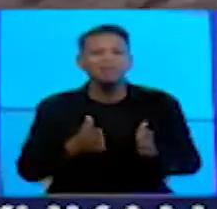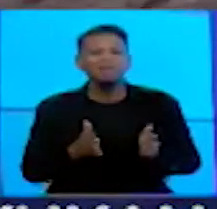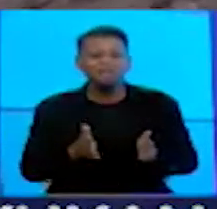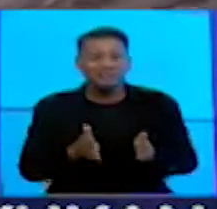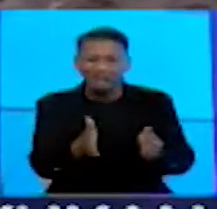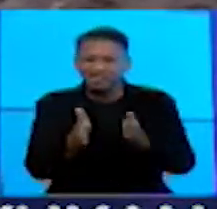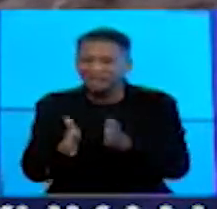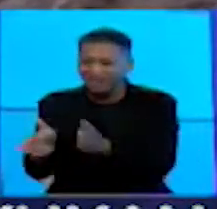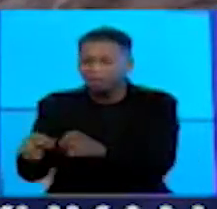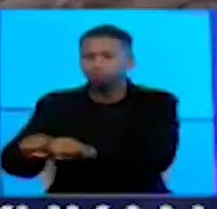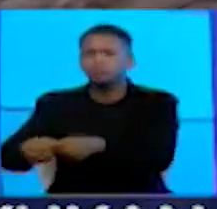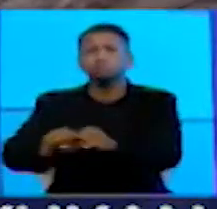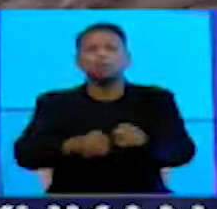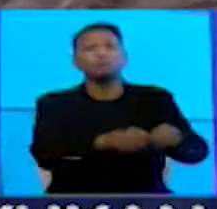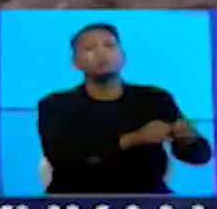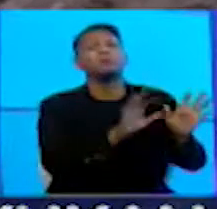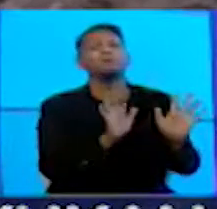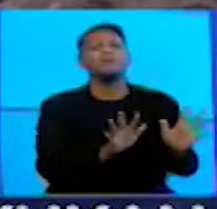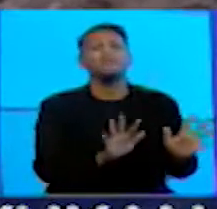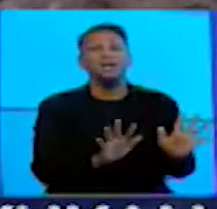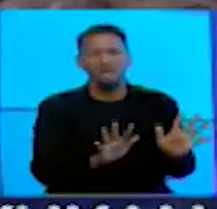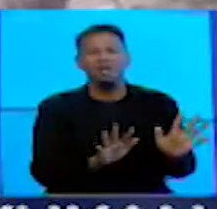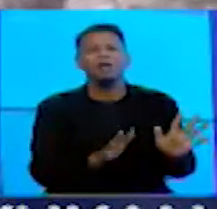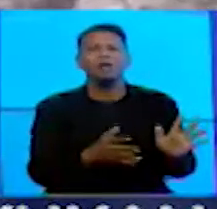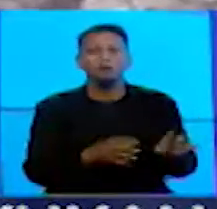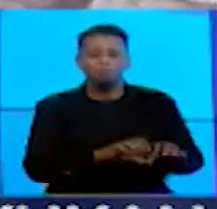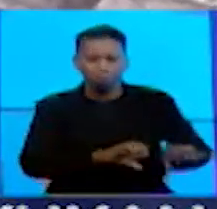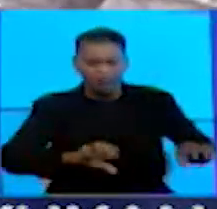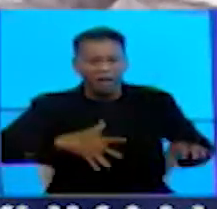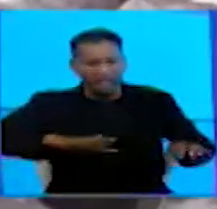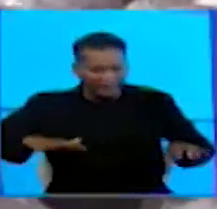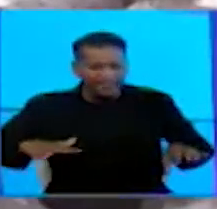warga. Warga dan petugas masih memperbaiki pipa air bersih di